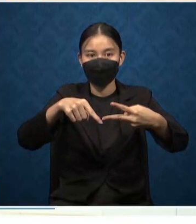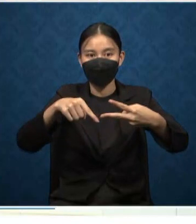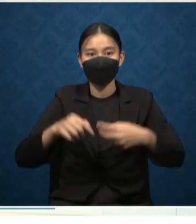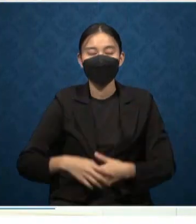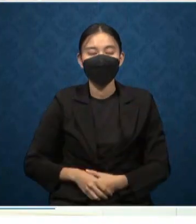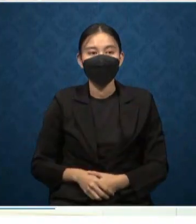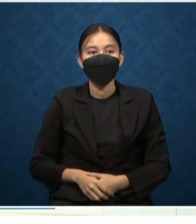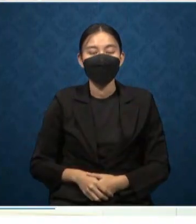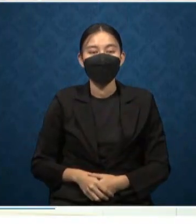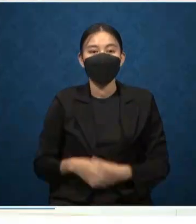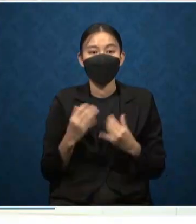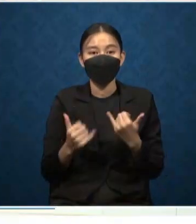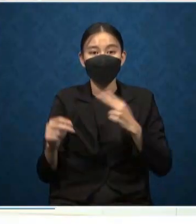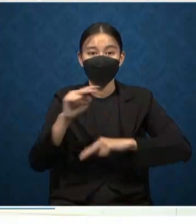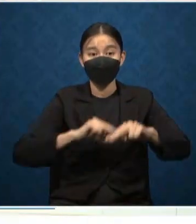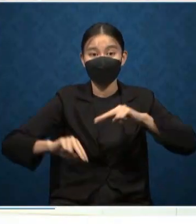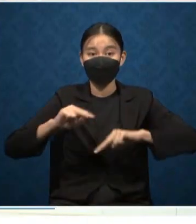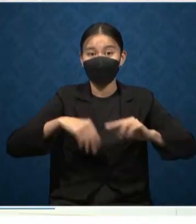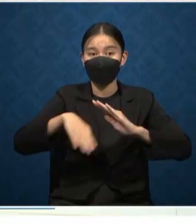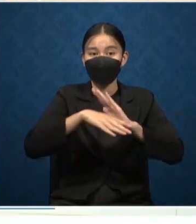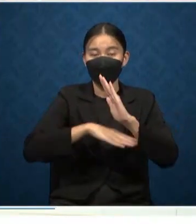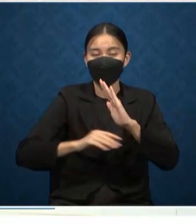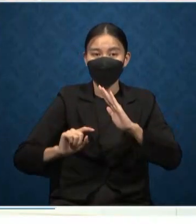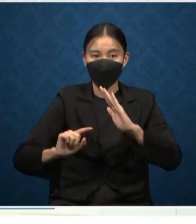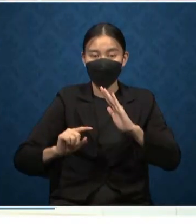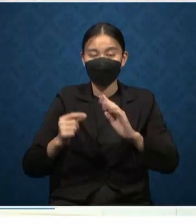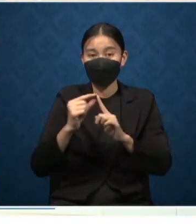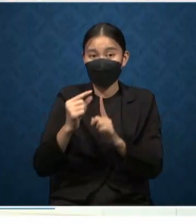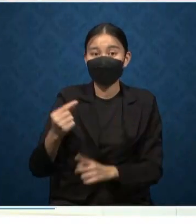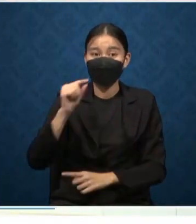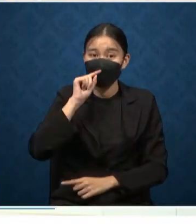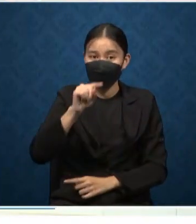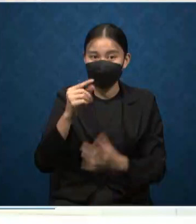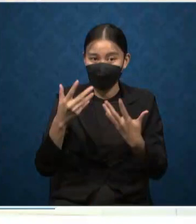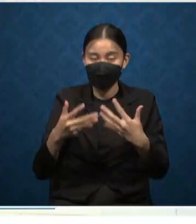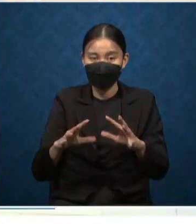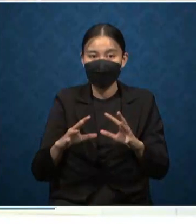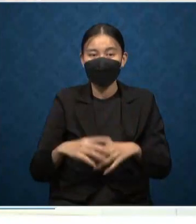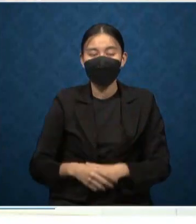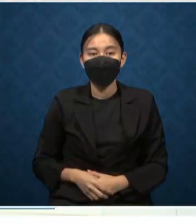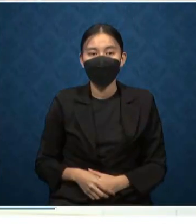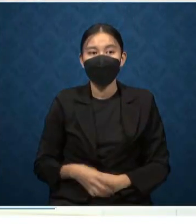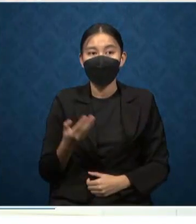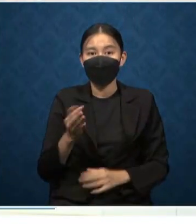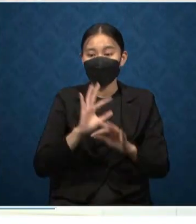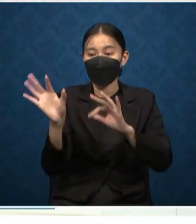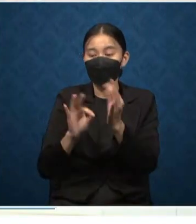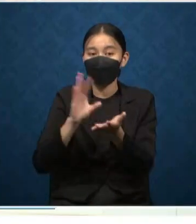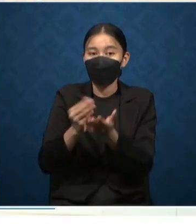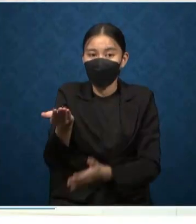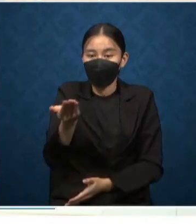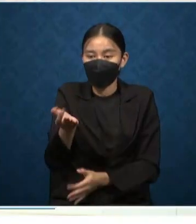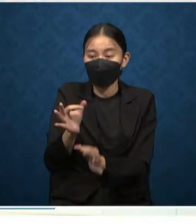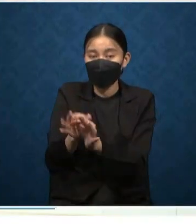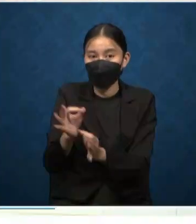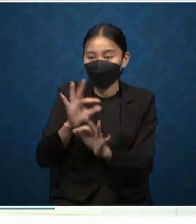ประเภนที่เราอยู่ระหวางการตัวสอบคอตอนนี้หลงจากทมคสั่งมบหมายแล้วเราก็ไปขอข้อมูลจากธนาคารนะครับซึ